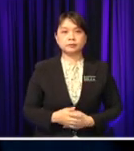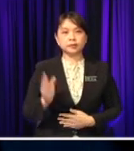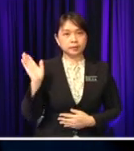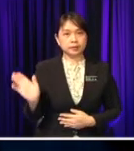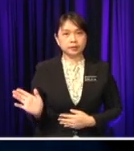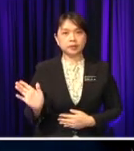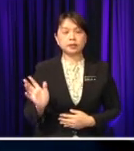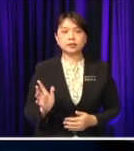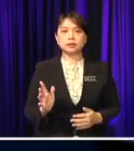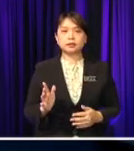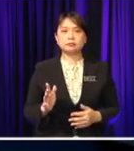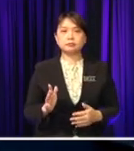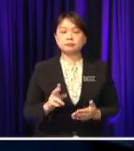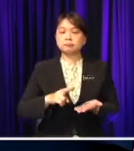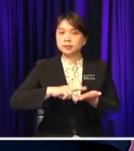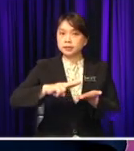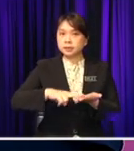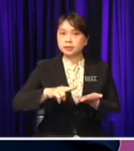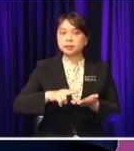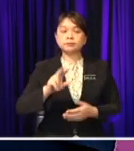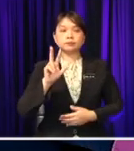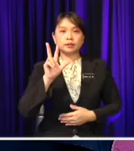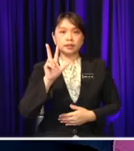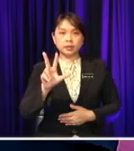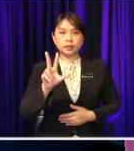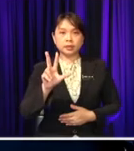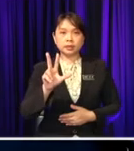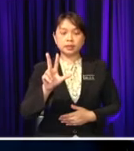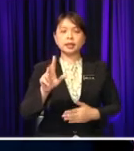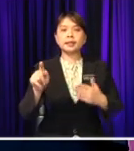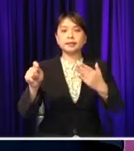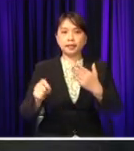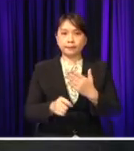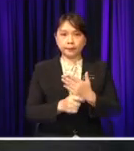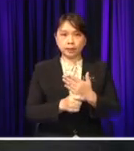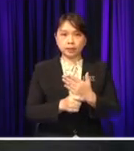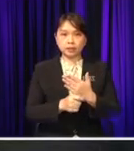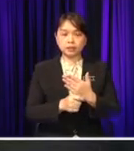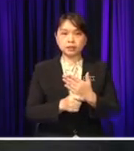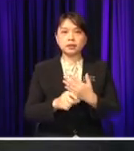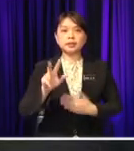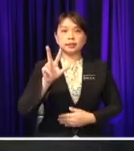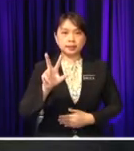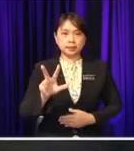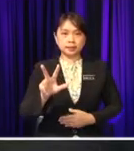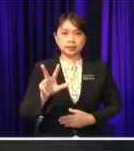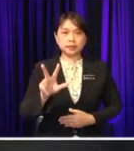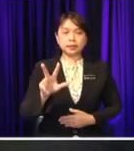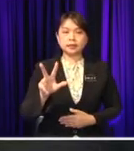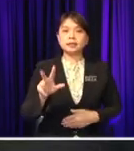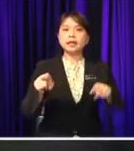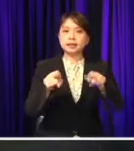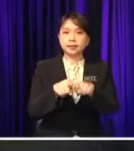3 tambah masih tambah lagi tambah 3 sama